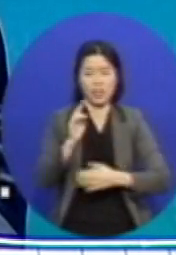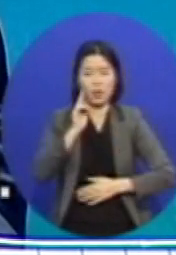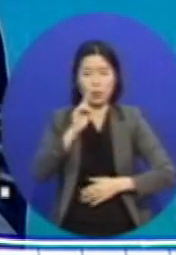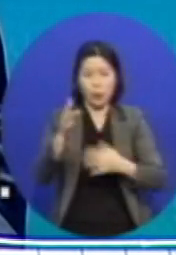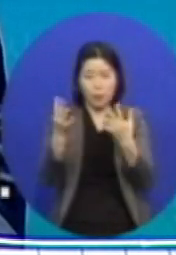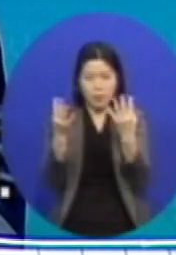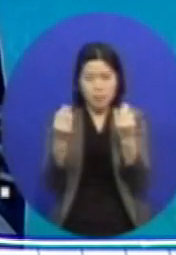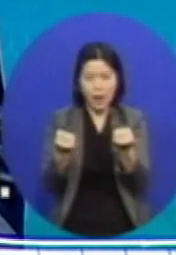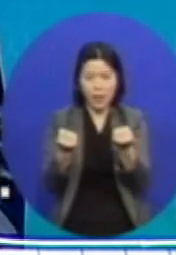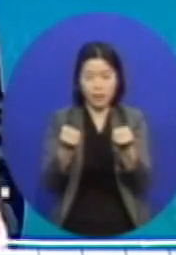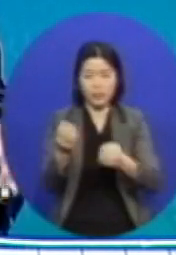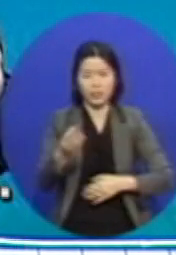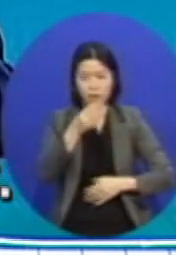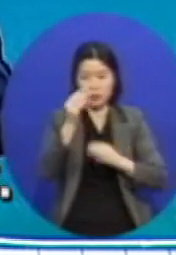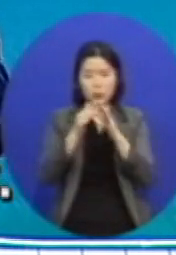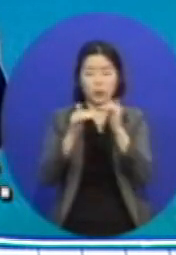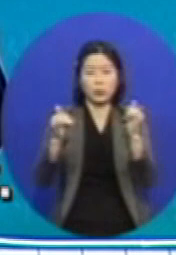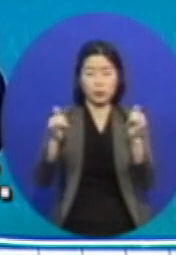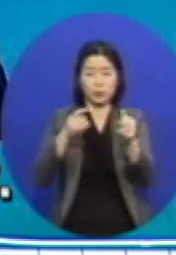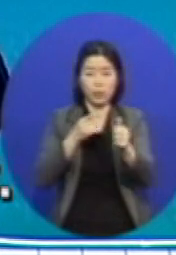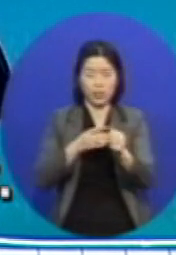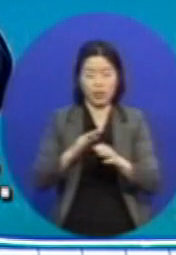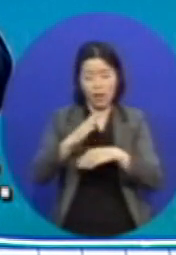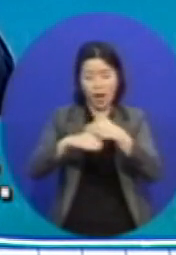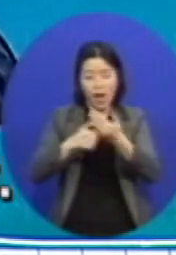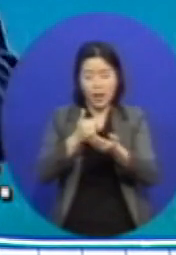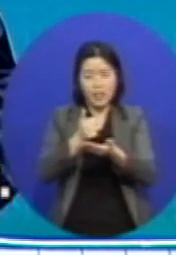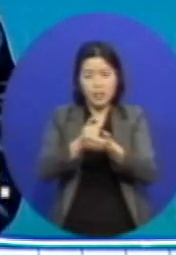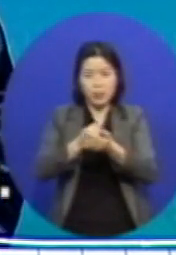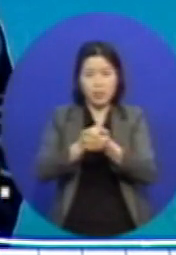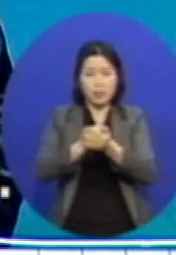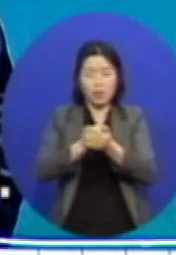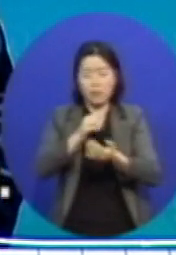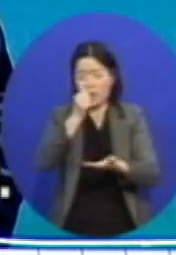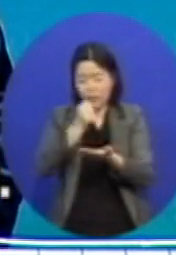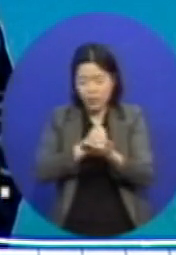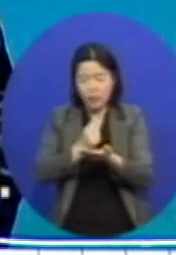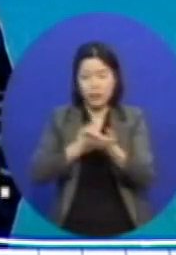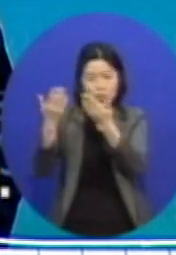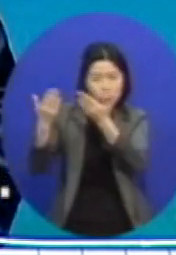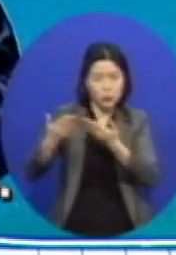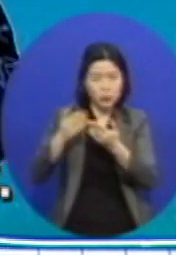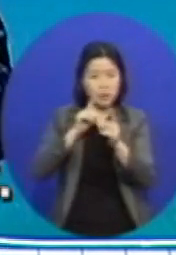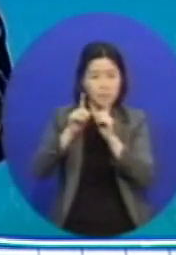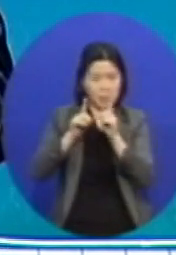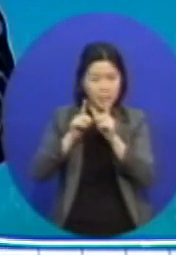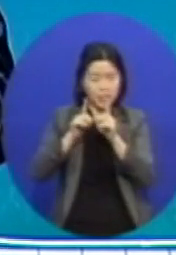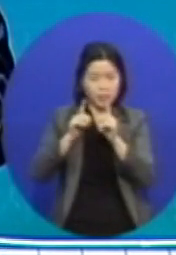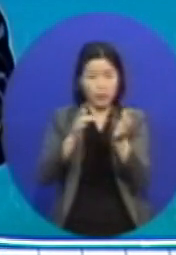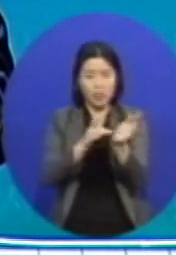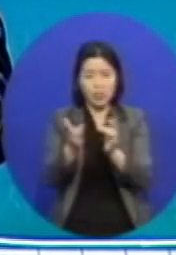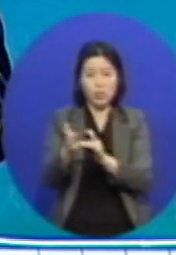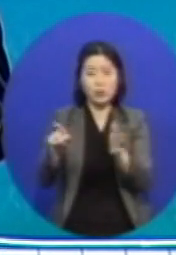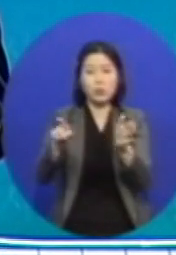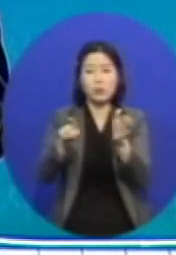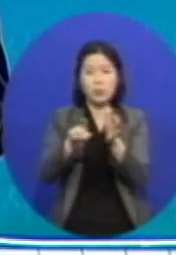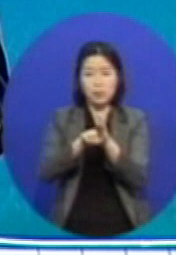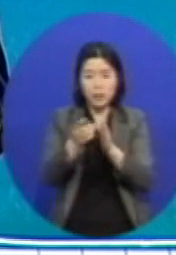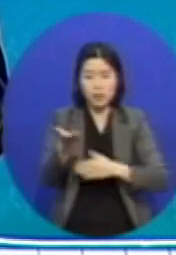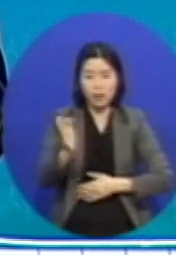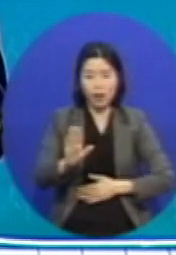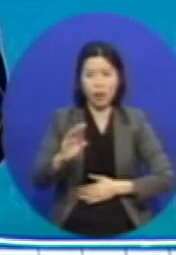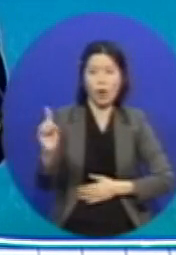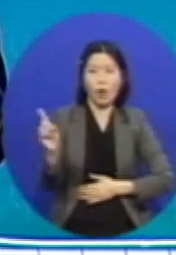성도들에게 하나님께서 안타깝게 주시는 메세지 입니다 예수를 믿는 데 어떻게